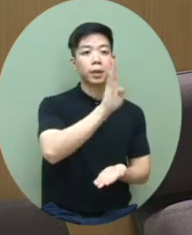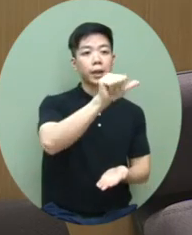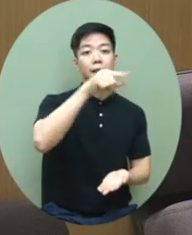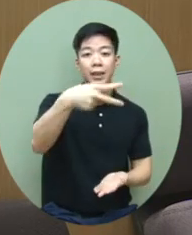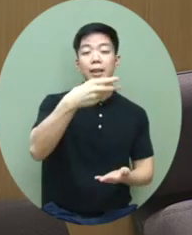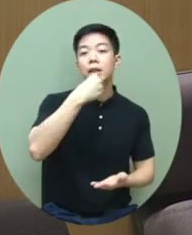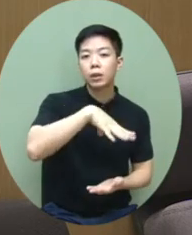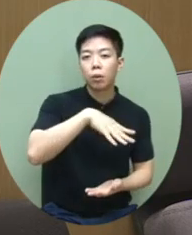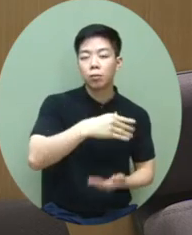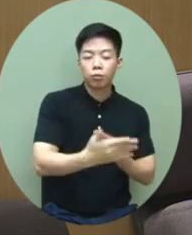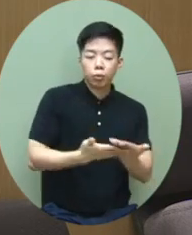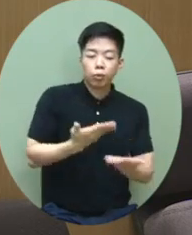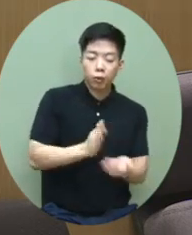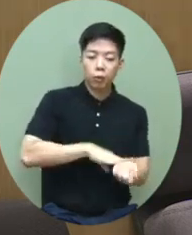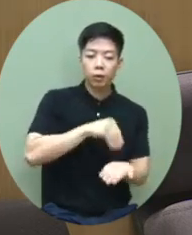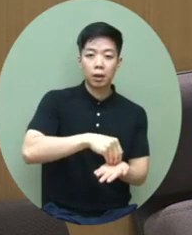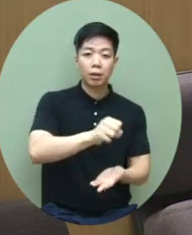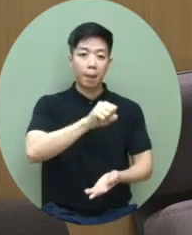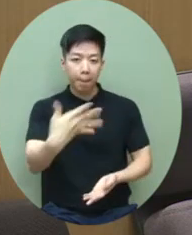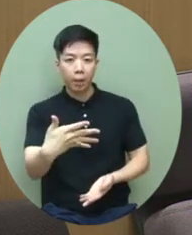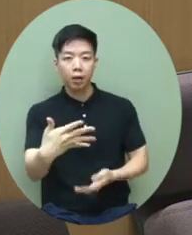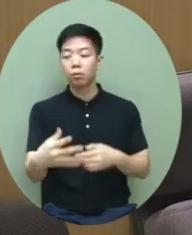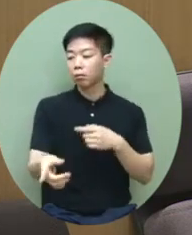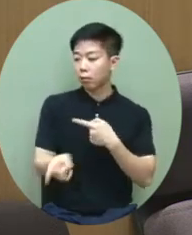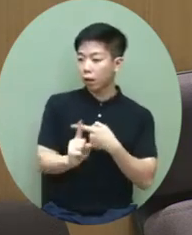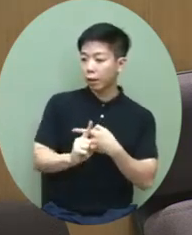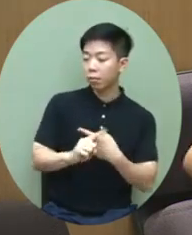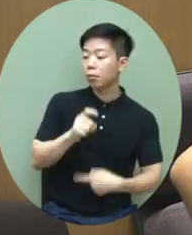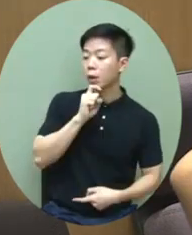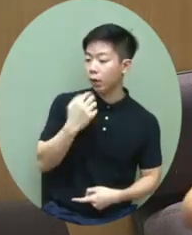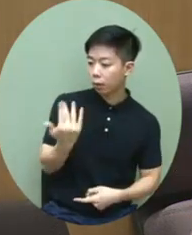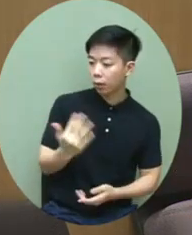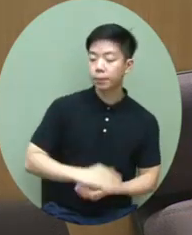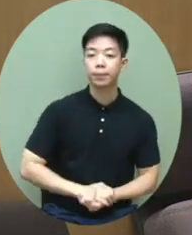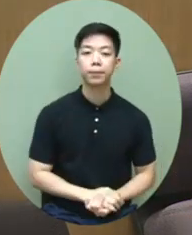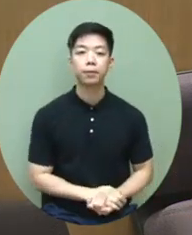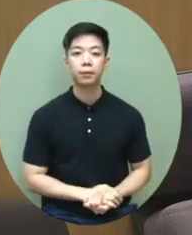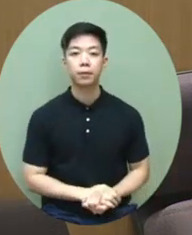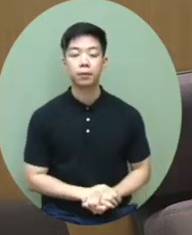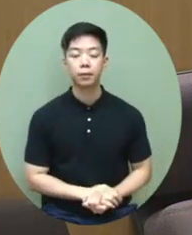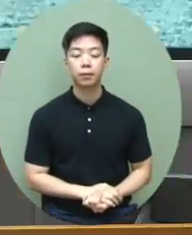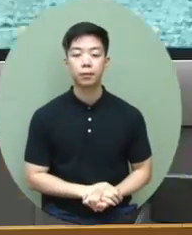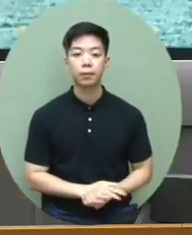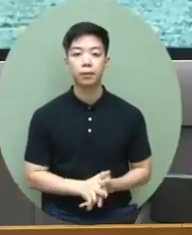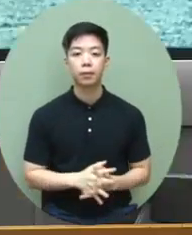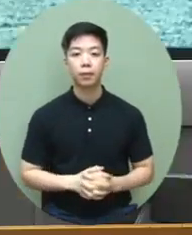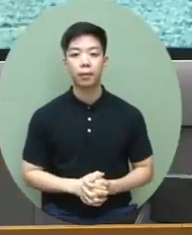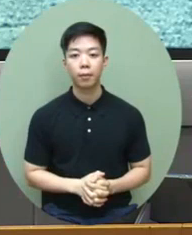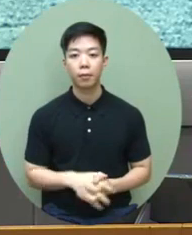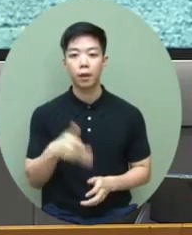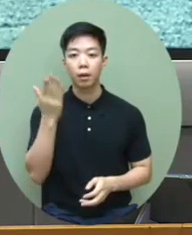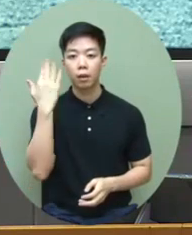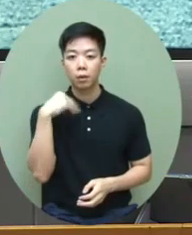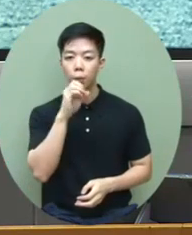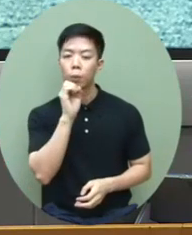感染 BA.5 嘅風險有幾大咧？唔該。 你頭